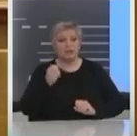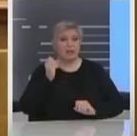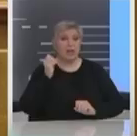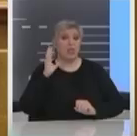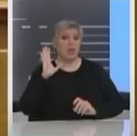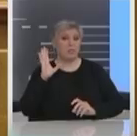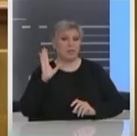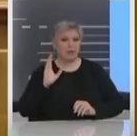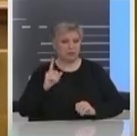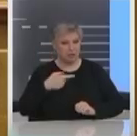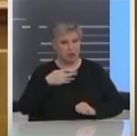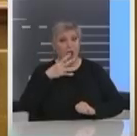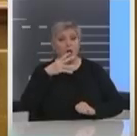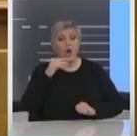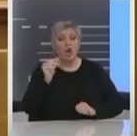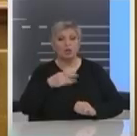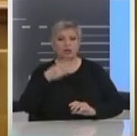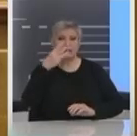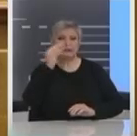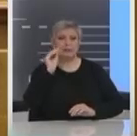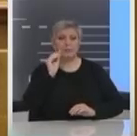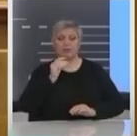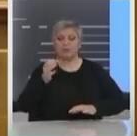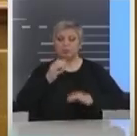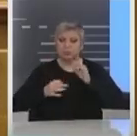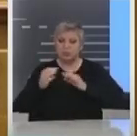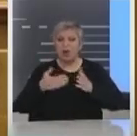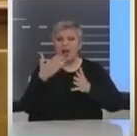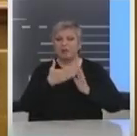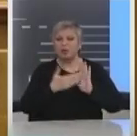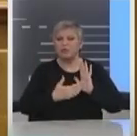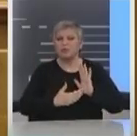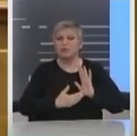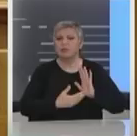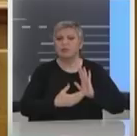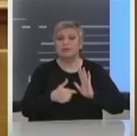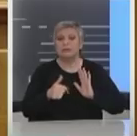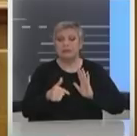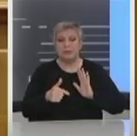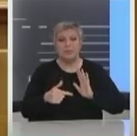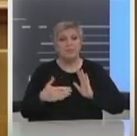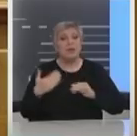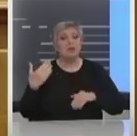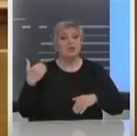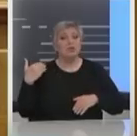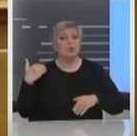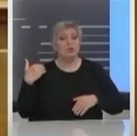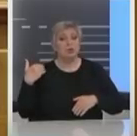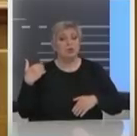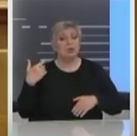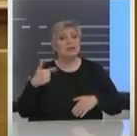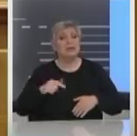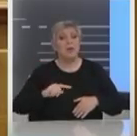μία ιστορική αναδρομή, τι έλεγε ο ίδιος ο κύριος Τσίπρας στην ολοκλήρωση